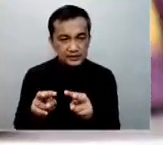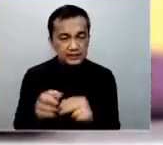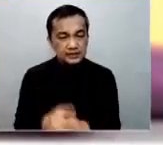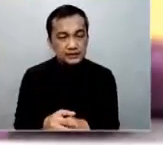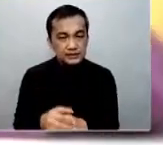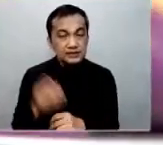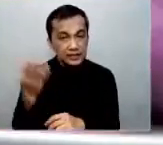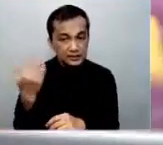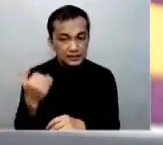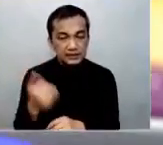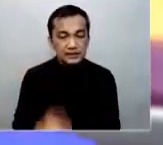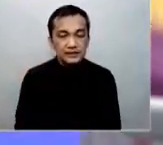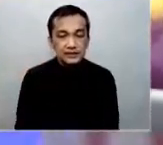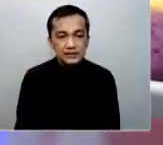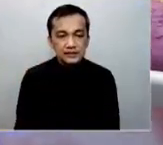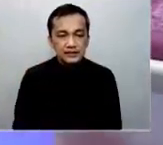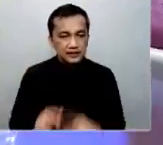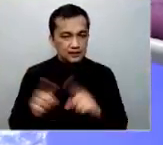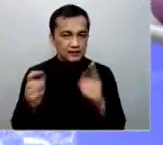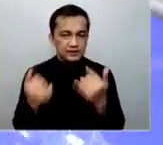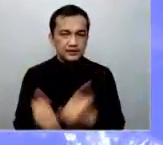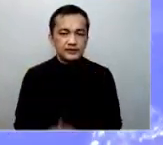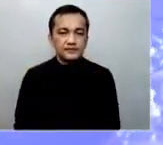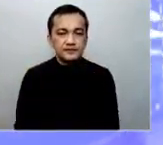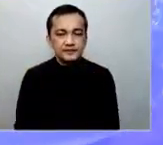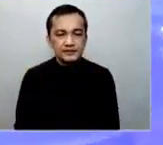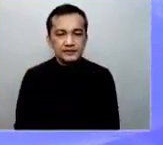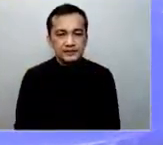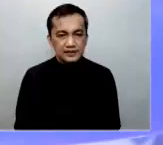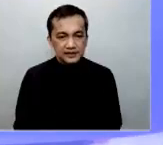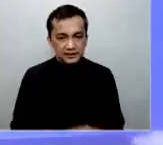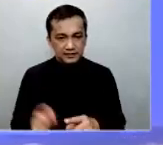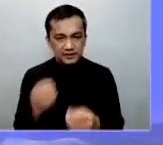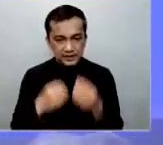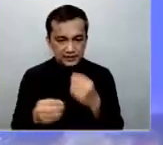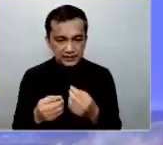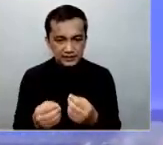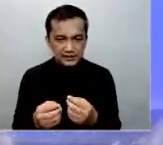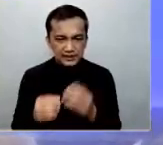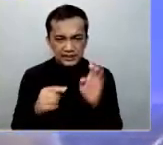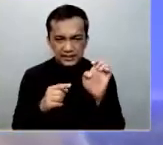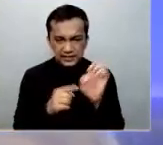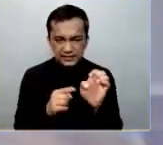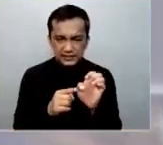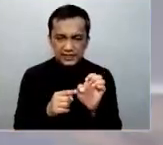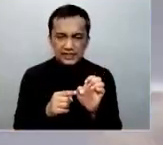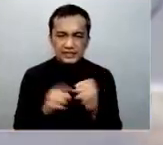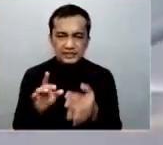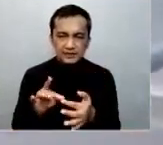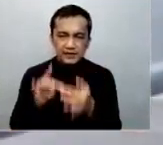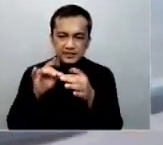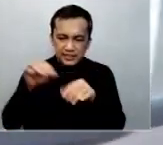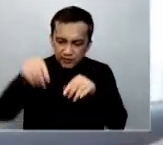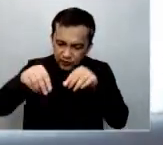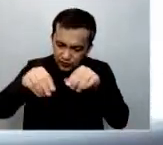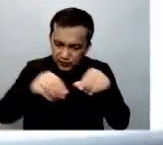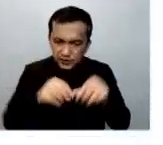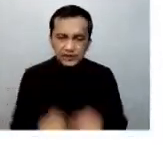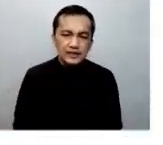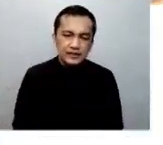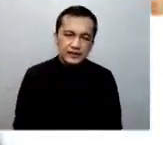dati, iba na to ngayon. Iba na ang kakanin ngayon. Extra special ang topping sa ipapakita namin sa inyo. Kaya tawagin na natin yung